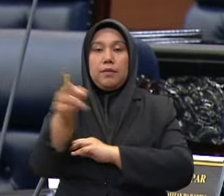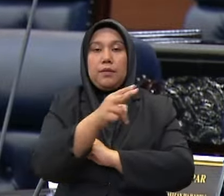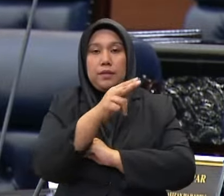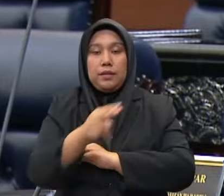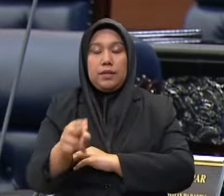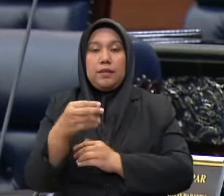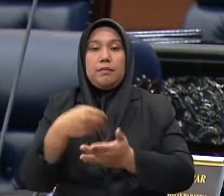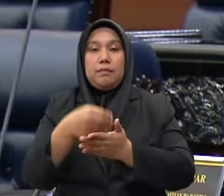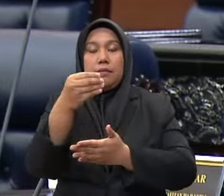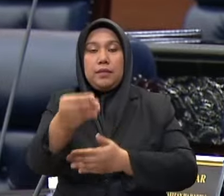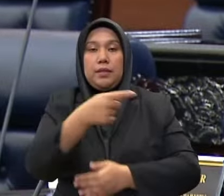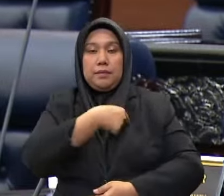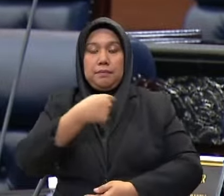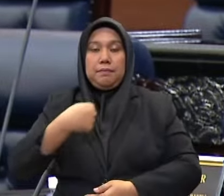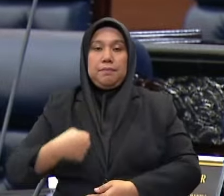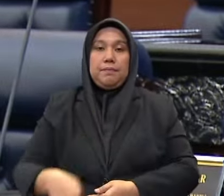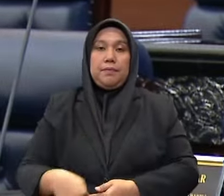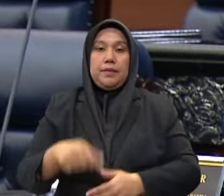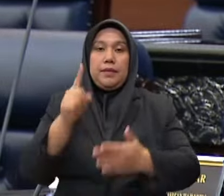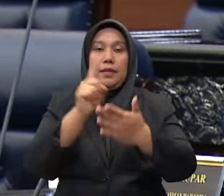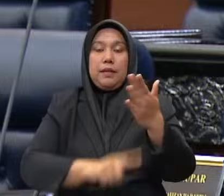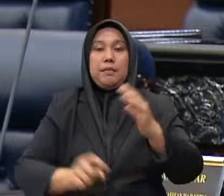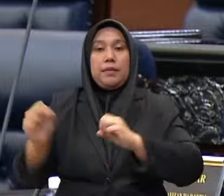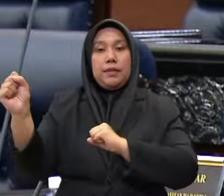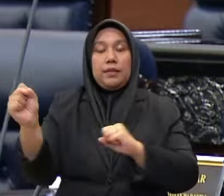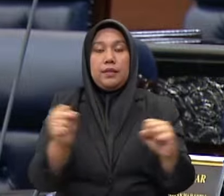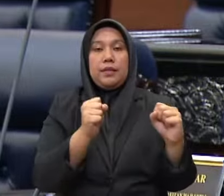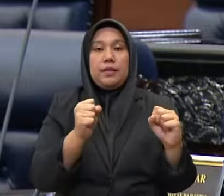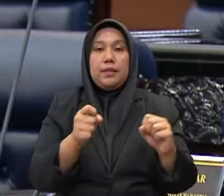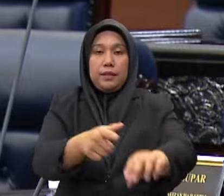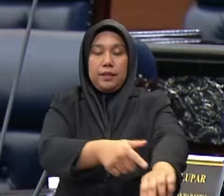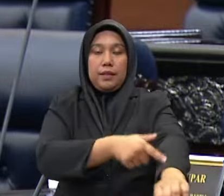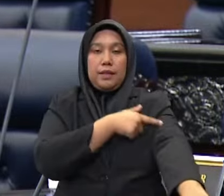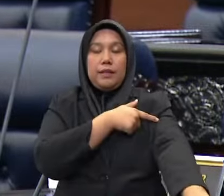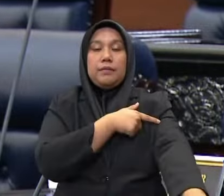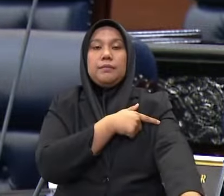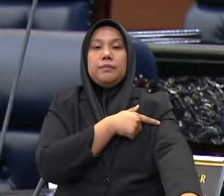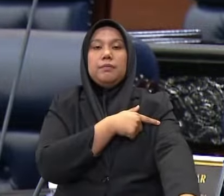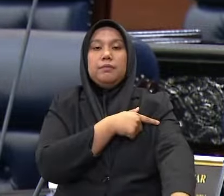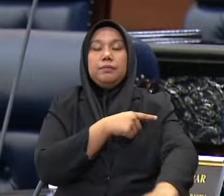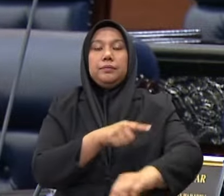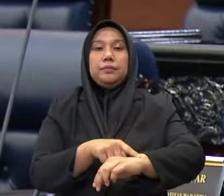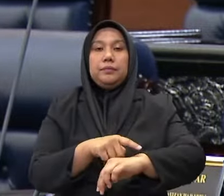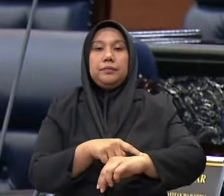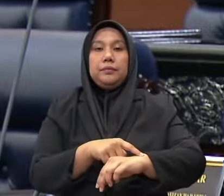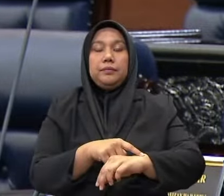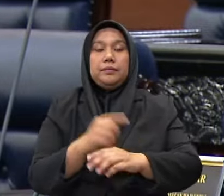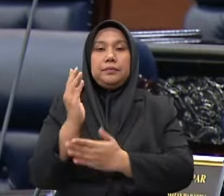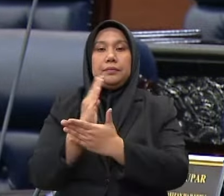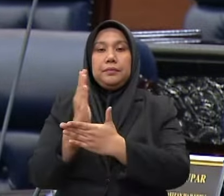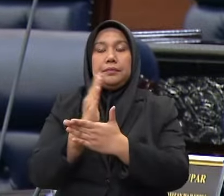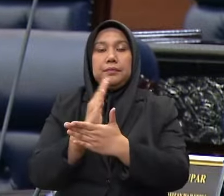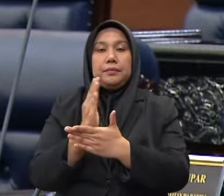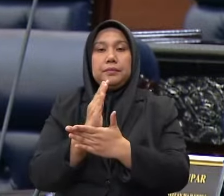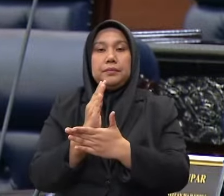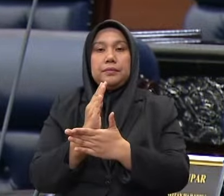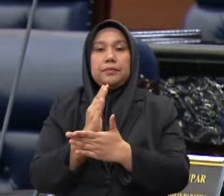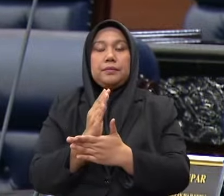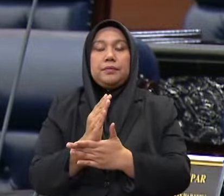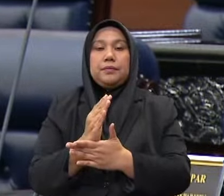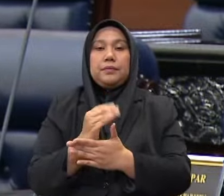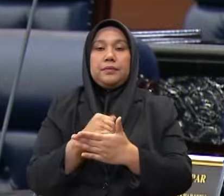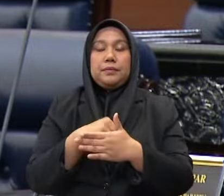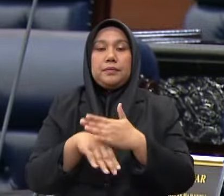oleh China dan apakah strategi jangka panjang sementara kita tunggu kemasukan teknologi transfer untuk